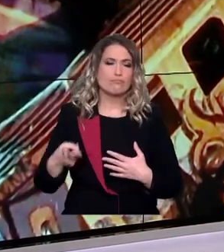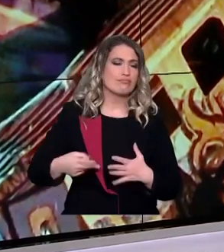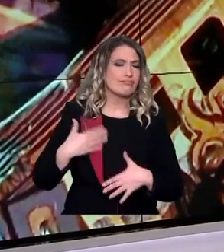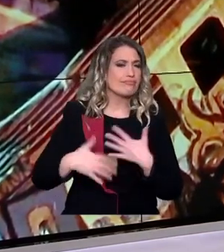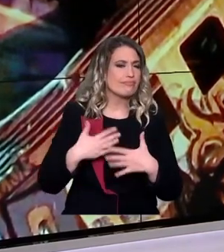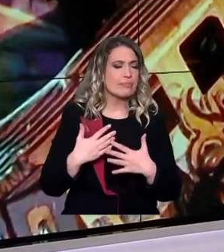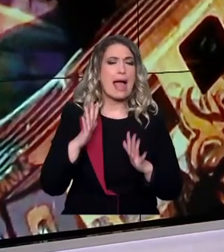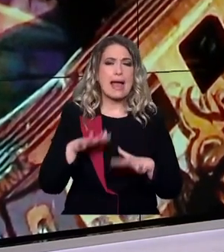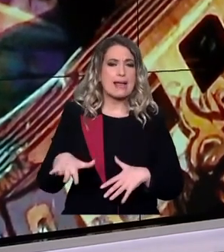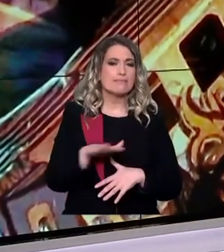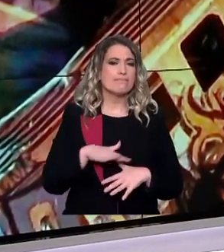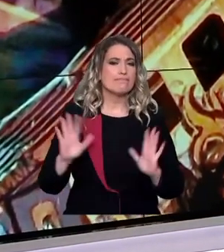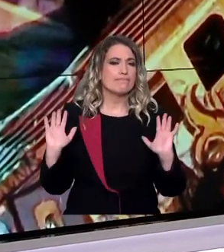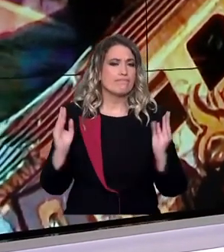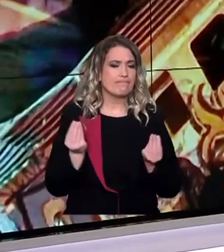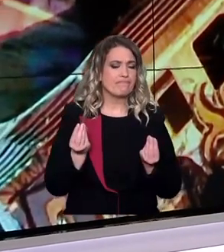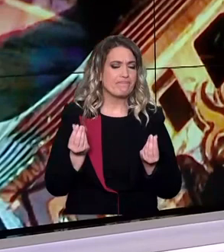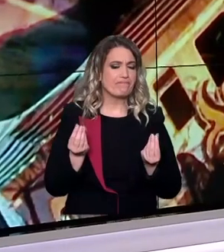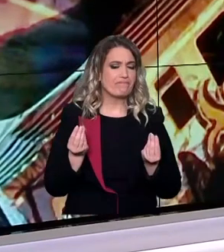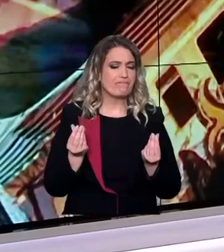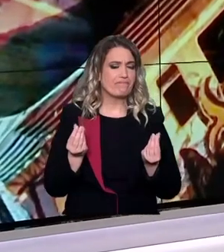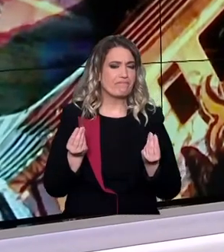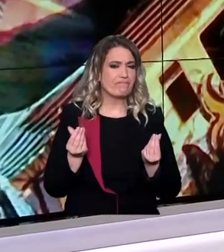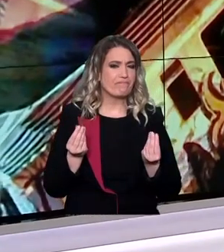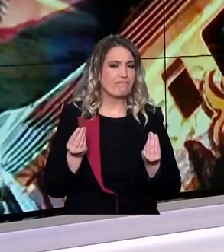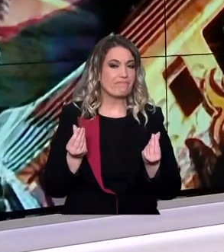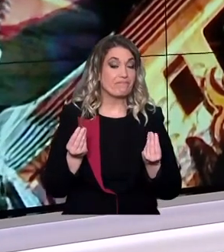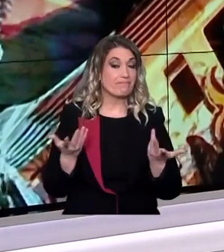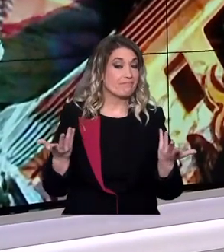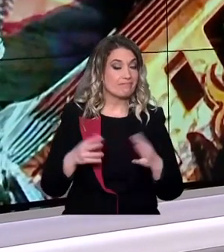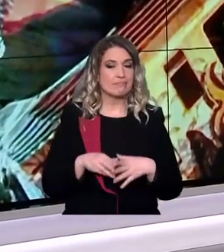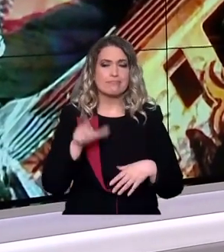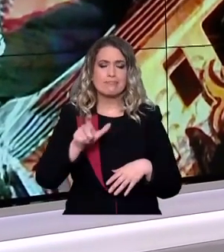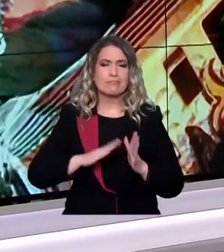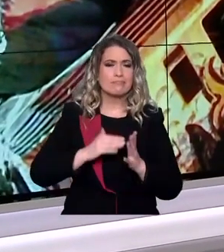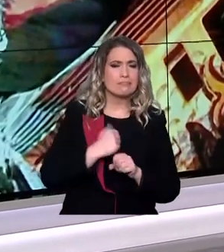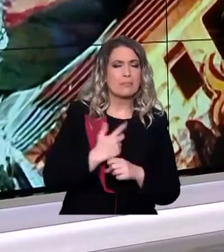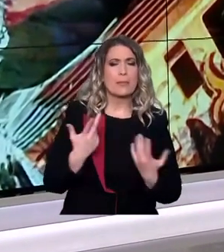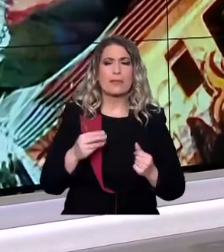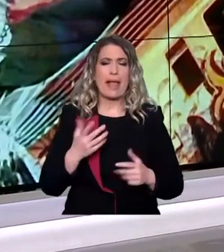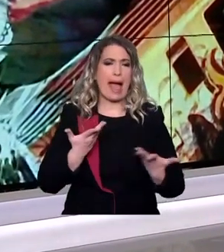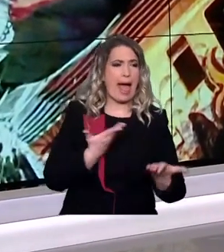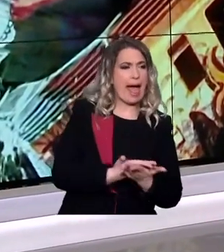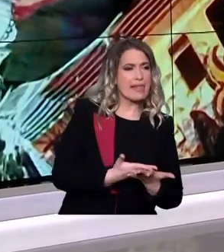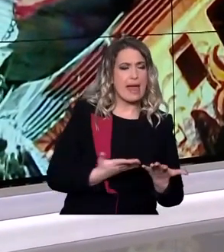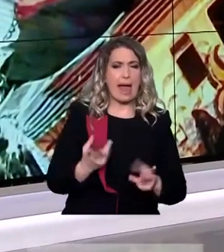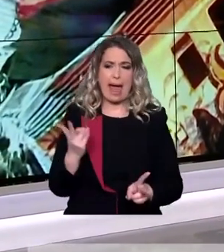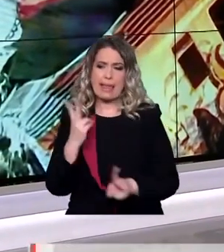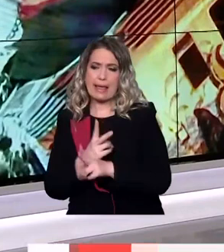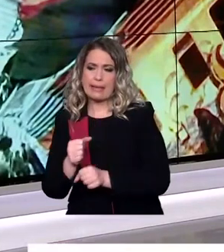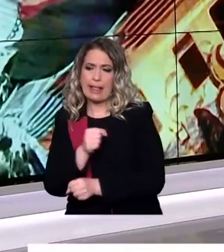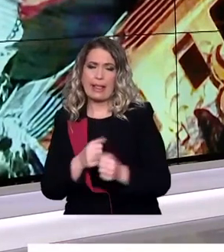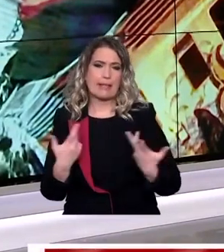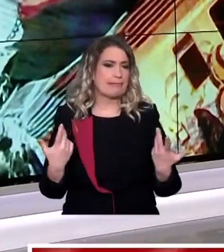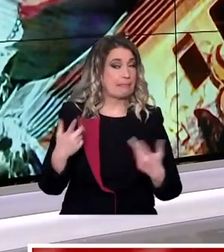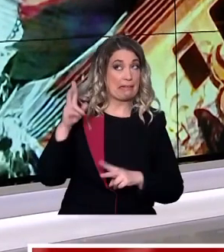βόλευαν και όχι όπως έπρεπε κάποιοι λείπουν κάποιοι έχουν πάρει άδεια κάποιοι πάνε να τους αντικαταστήσουν υπάρχει καθυστέρηση ο καιρός